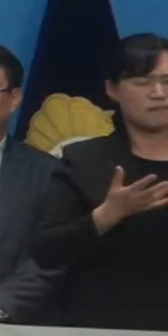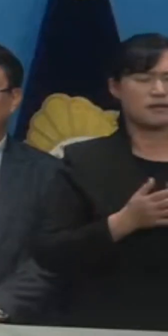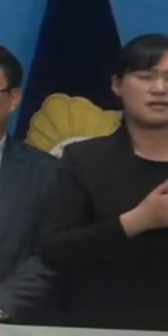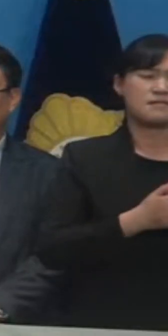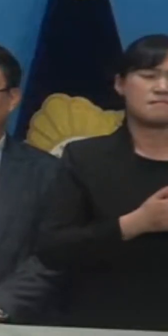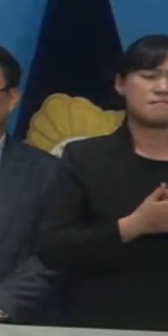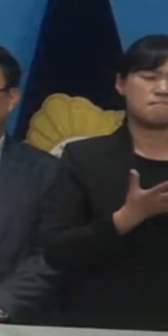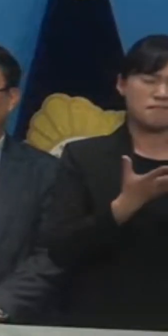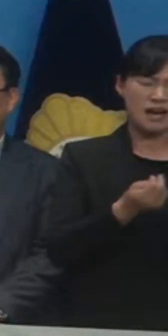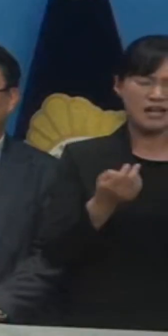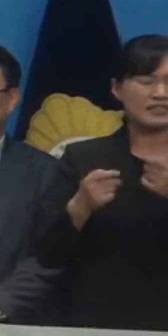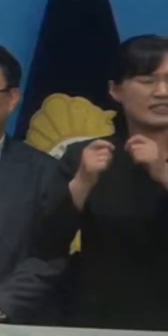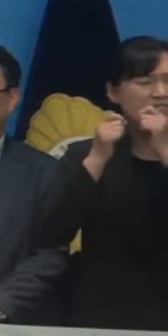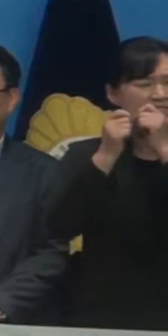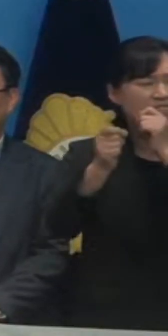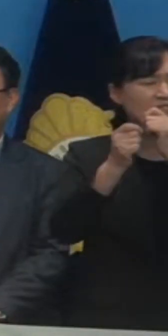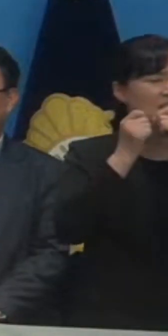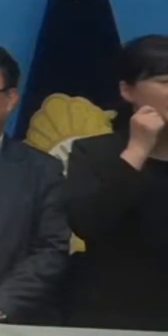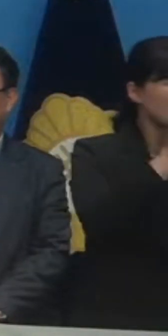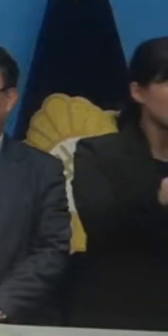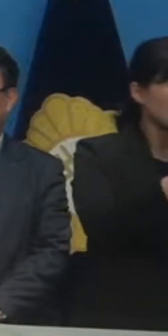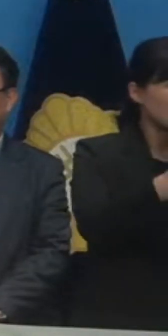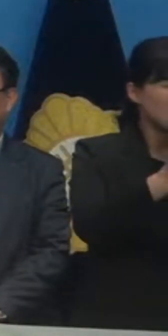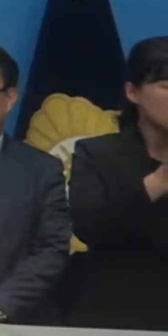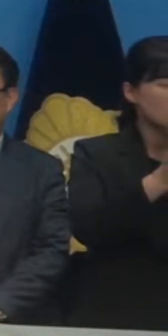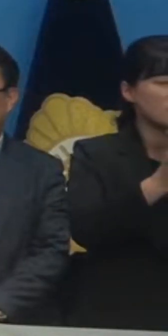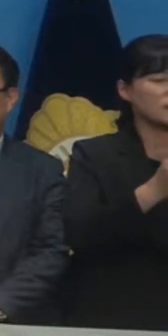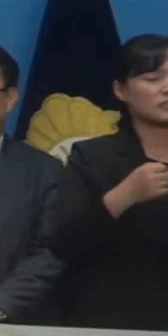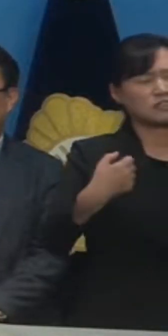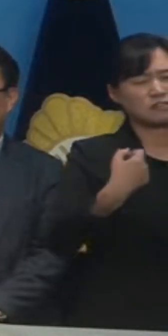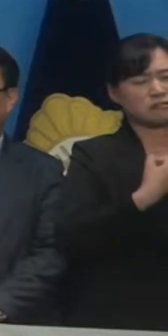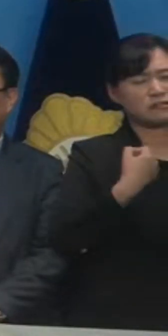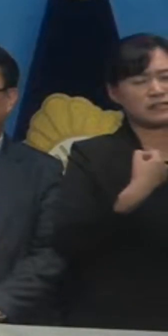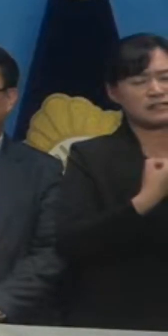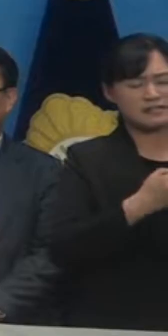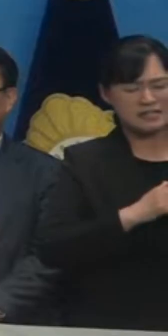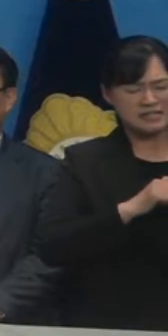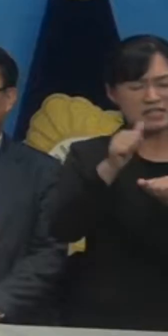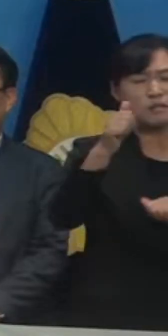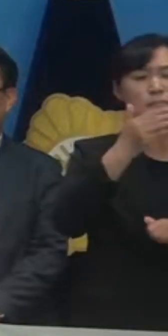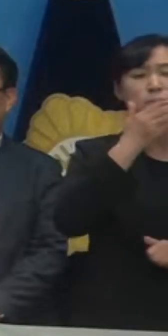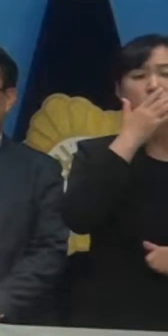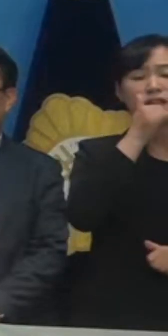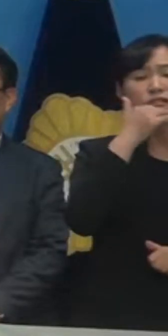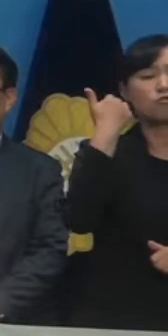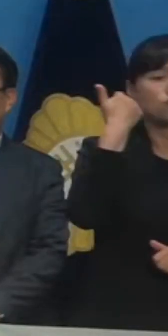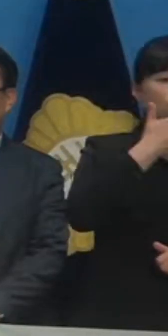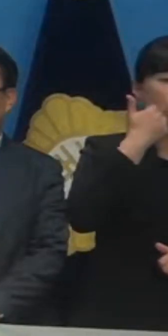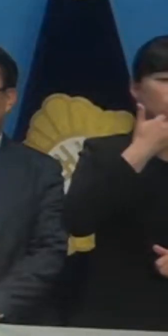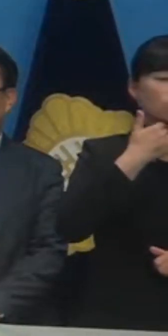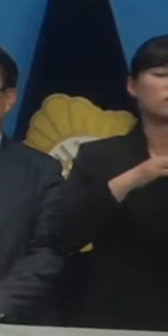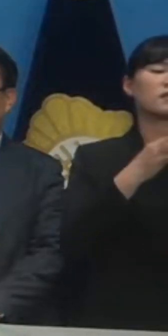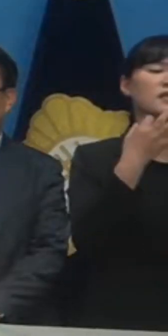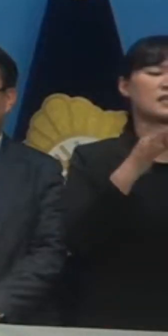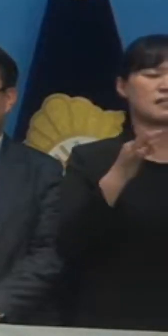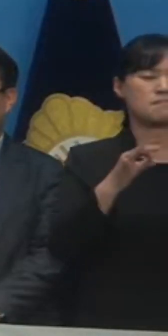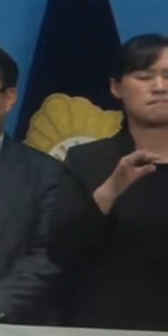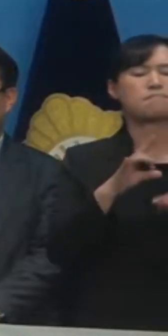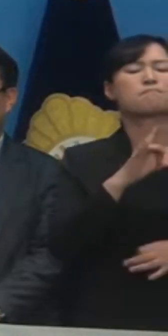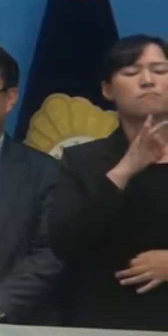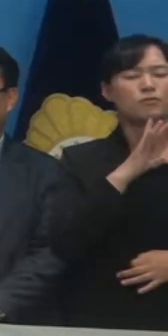만연하는 이 사기와의 전쟁을 숙례로 이끌 수 있는 분은 오직 김문수